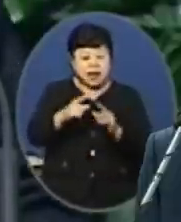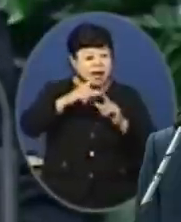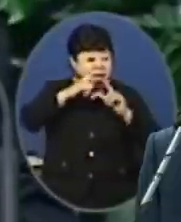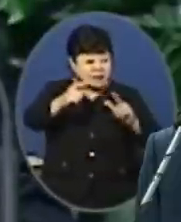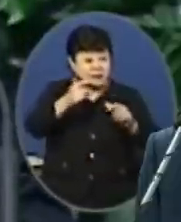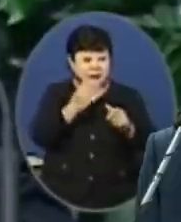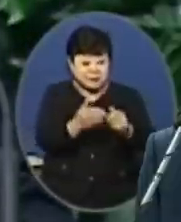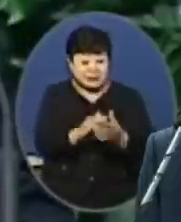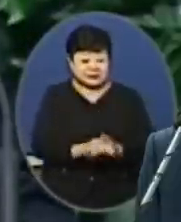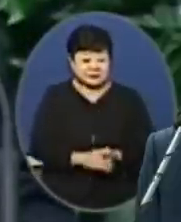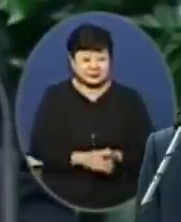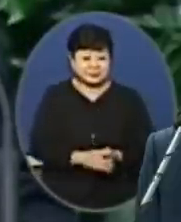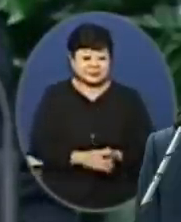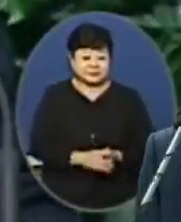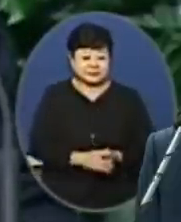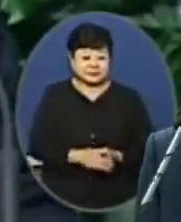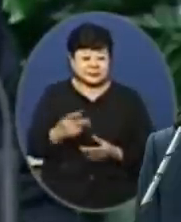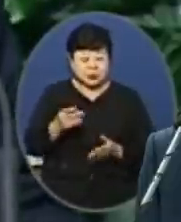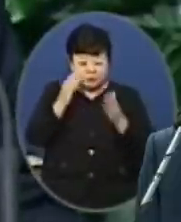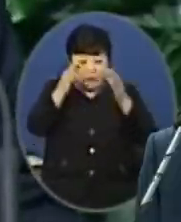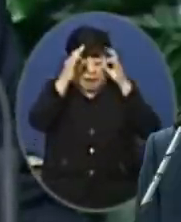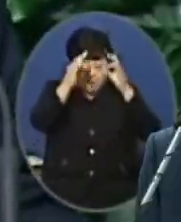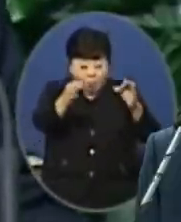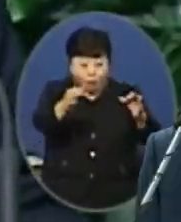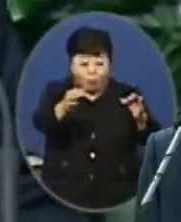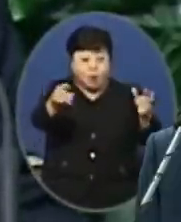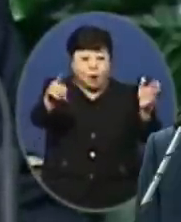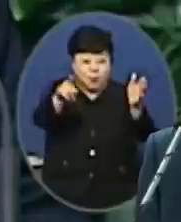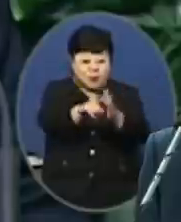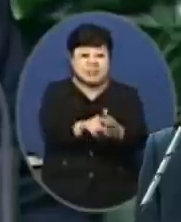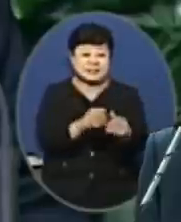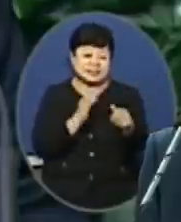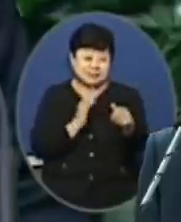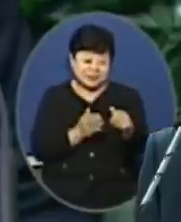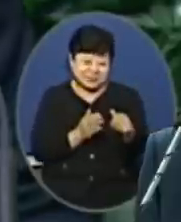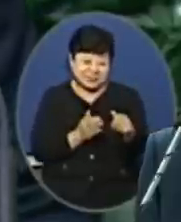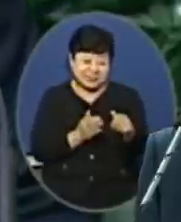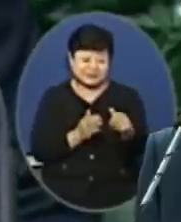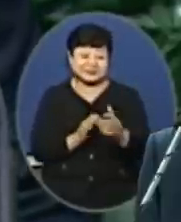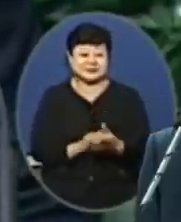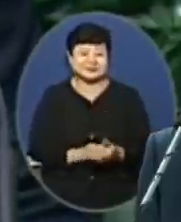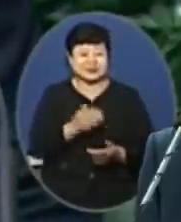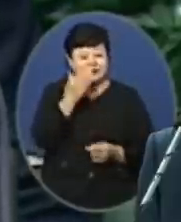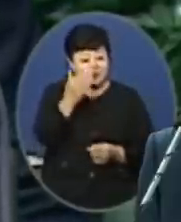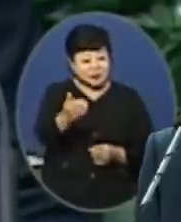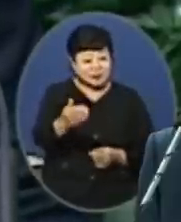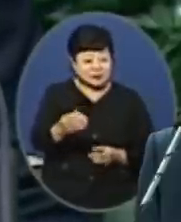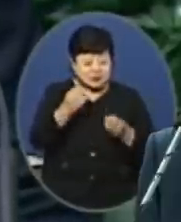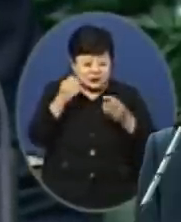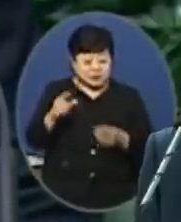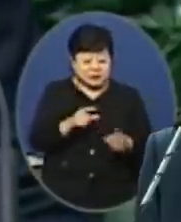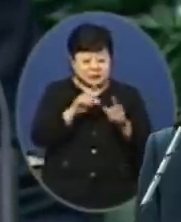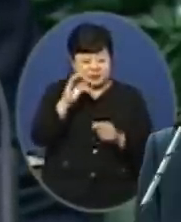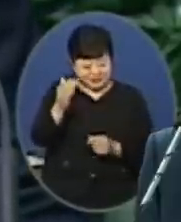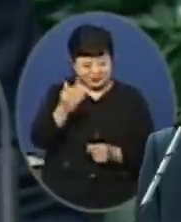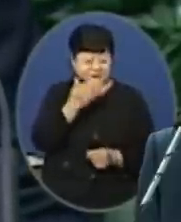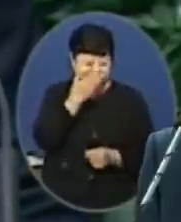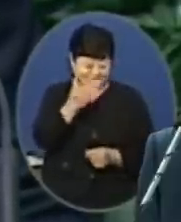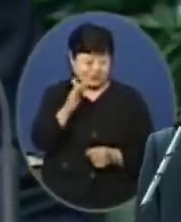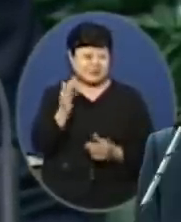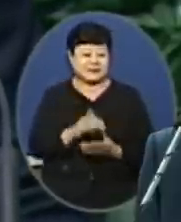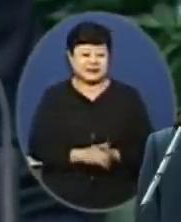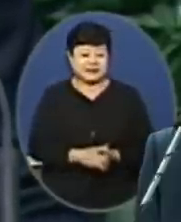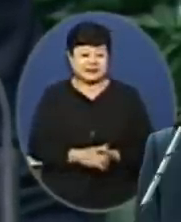말하십시오. 그리고 바라보고 믿으십시오. 여러분 새로운 삶을 살 수 있게 되실